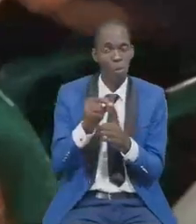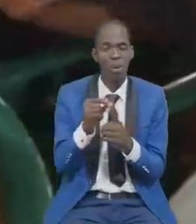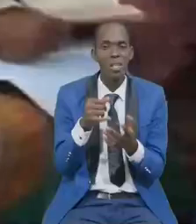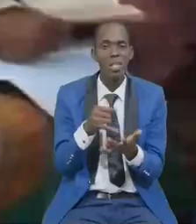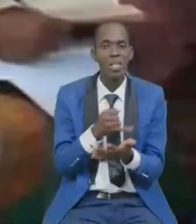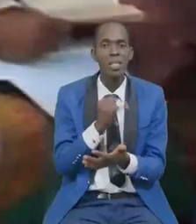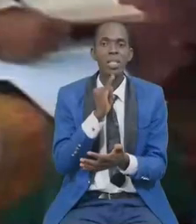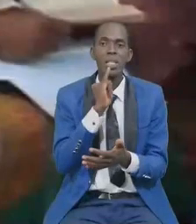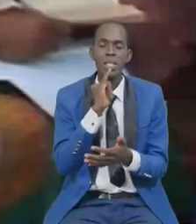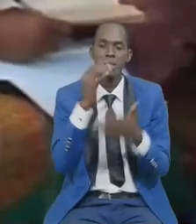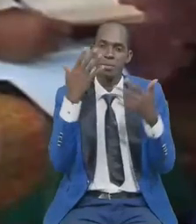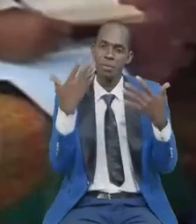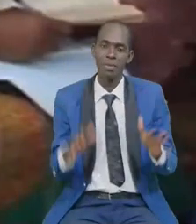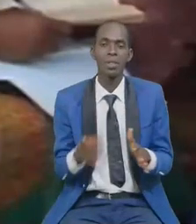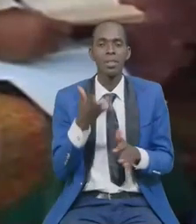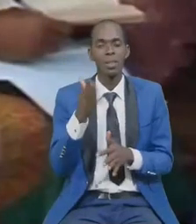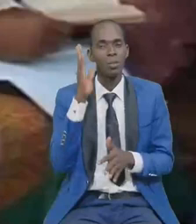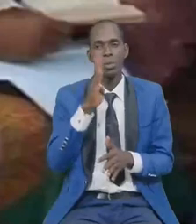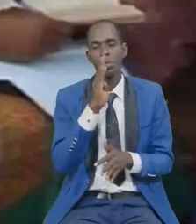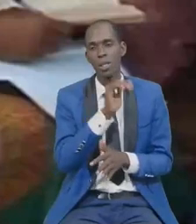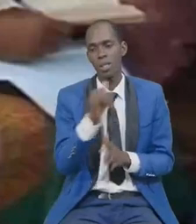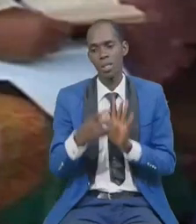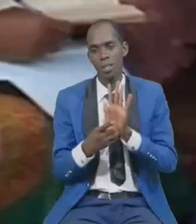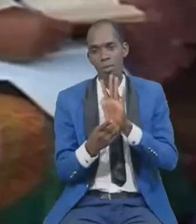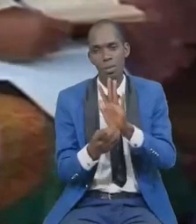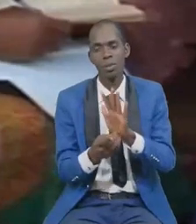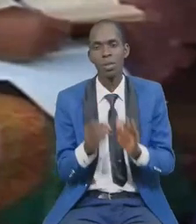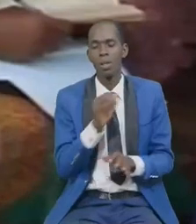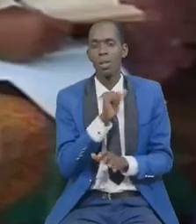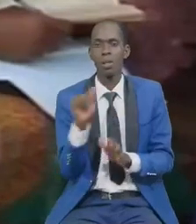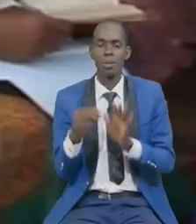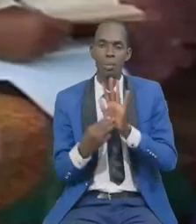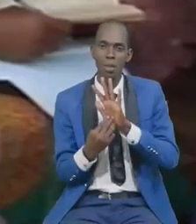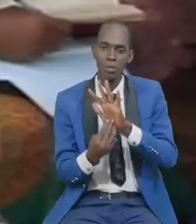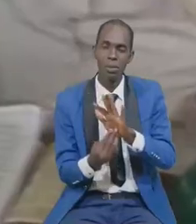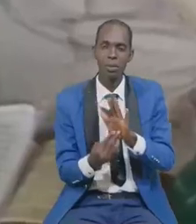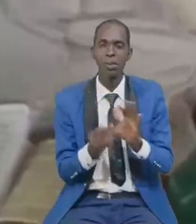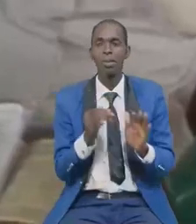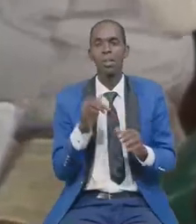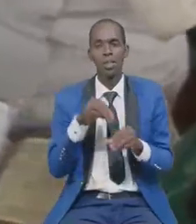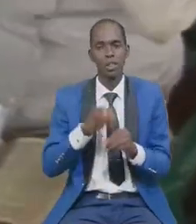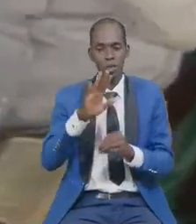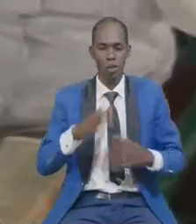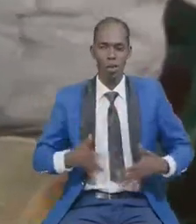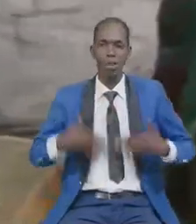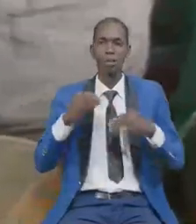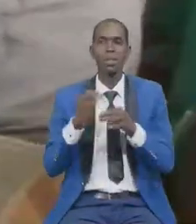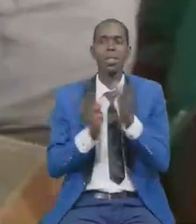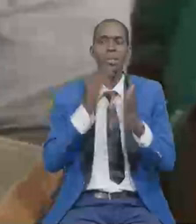Il y aura une démonstration, une manifestation dans ta vie, au nom de